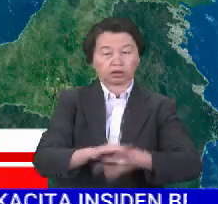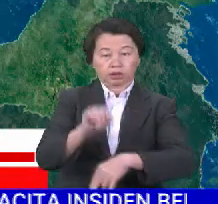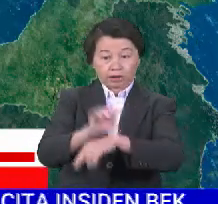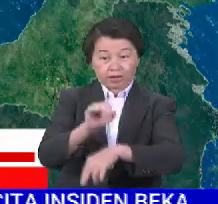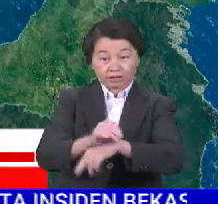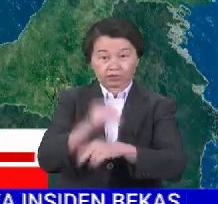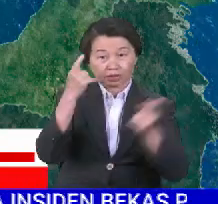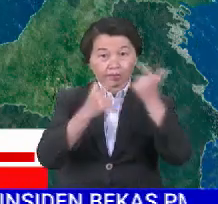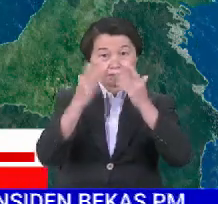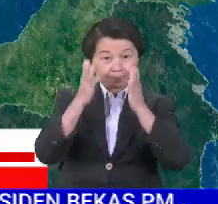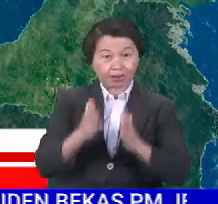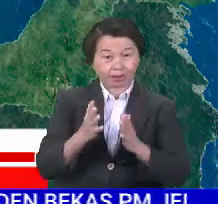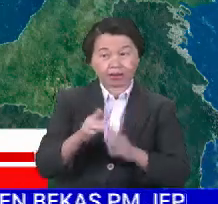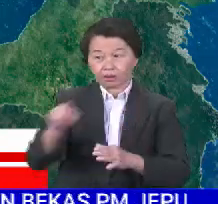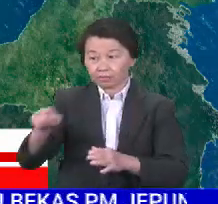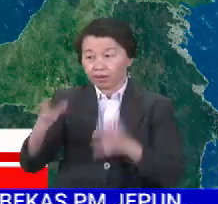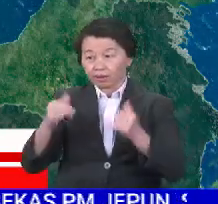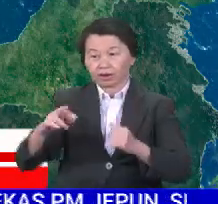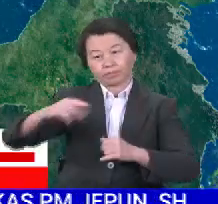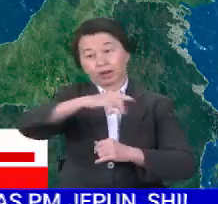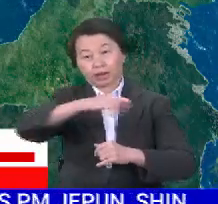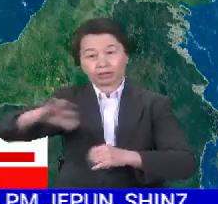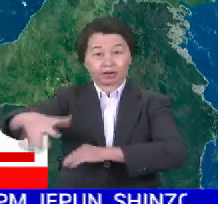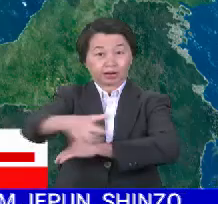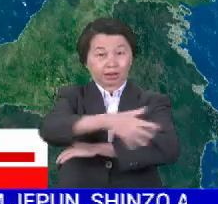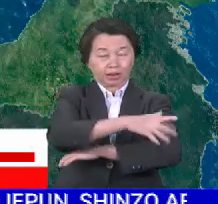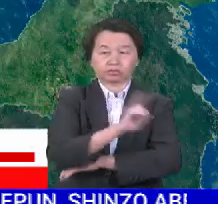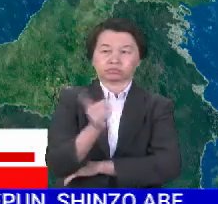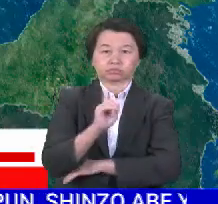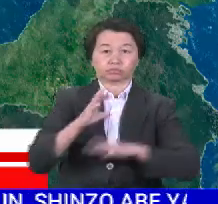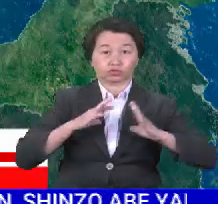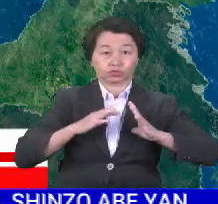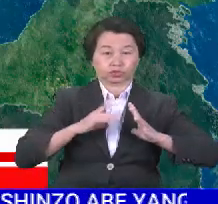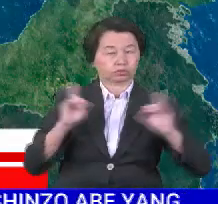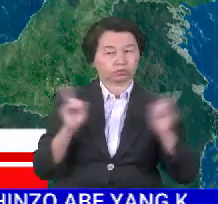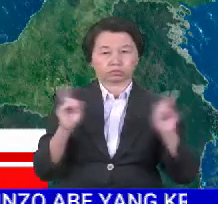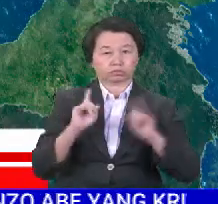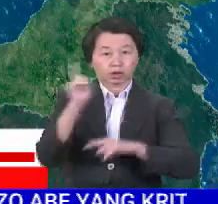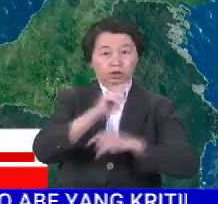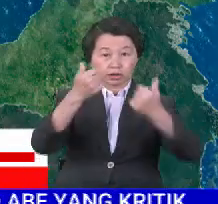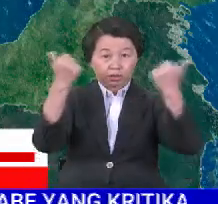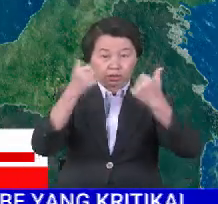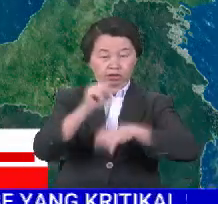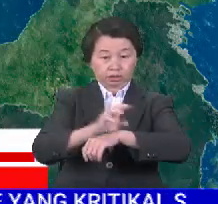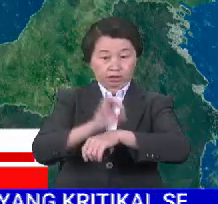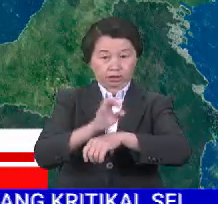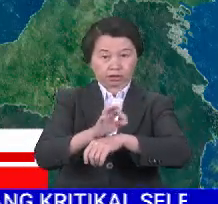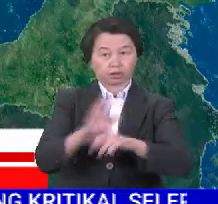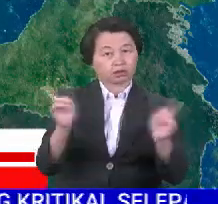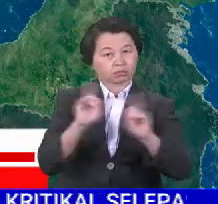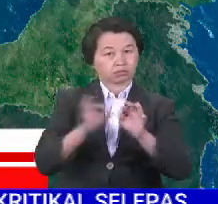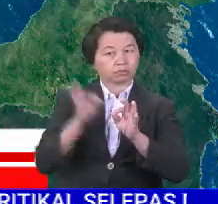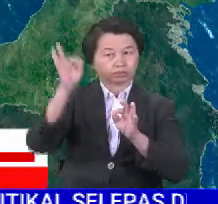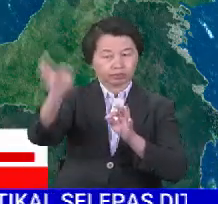dinasihatkan bagi pengunjung dan juga mereka yang ingin bermani-mani pada waktu cuti ini, khususnya pada hari raya, dinasihatkan agar menunda tarikh